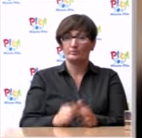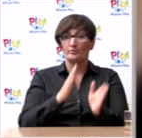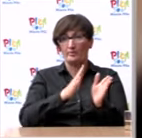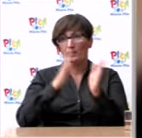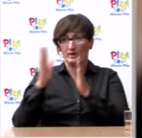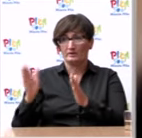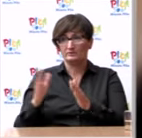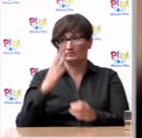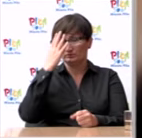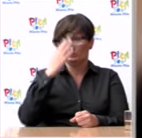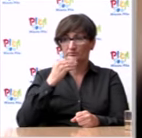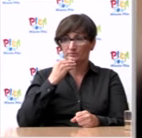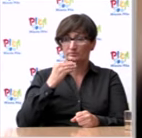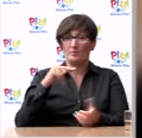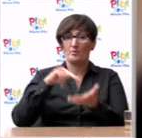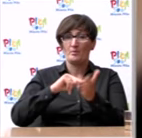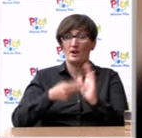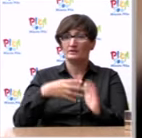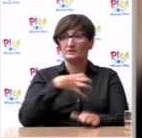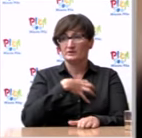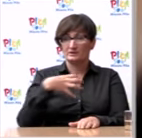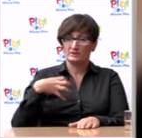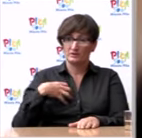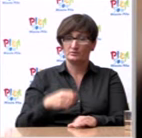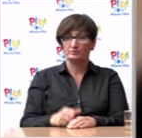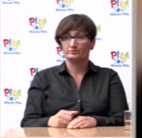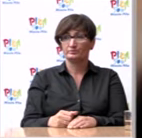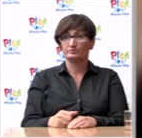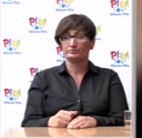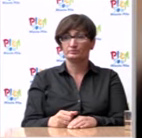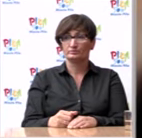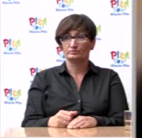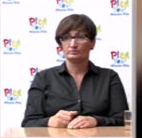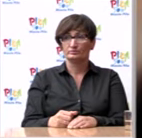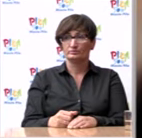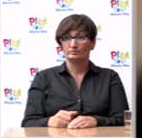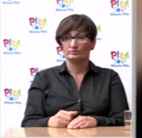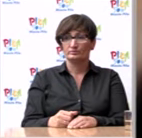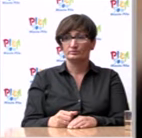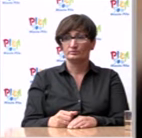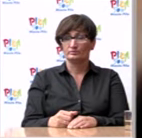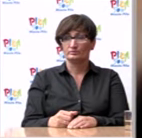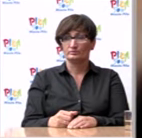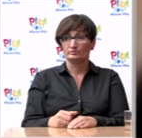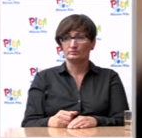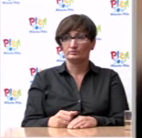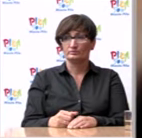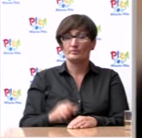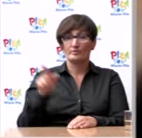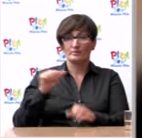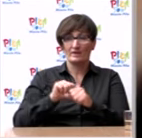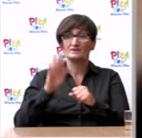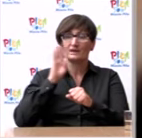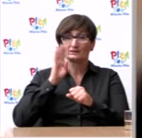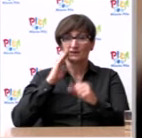plansza dotycząca planu zagospodarowania. Celem tego planu, oprócz zachowania istniejącej zabudowy